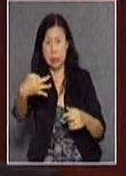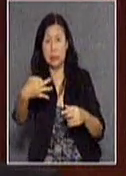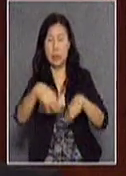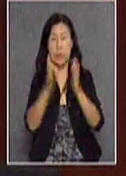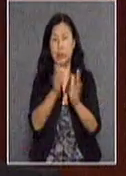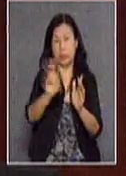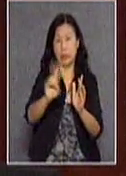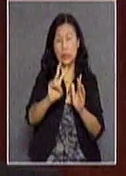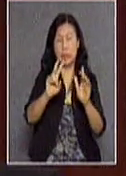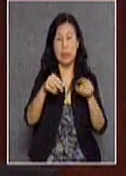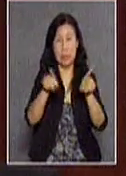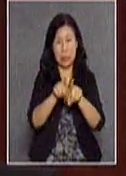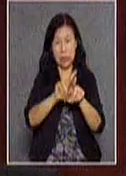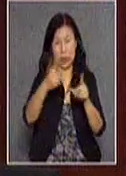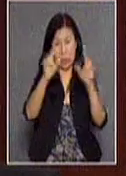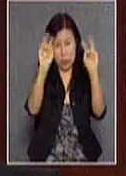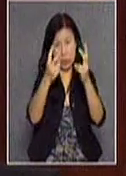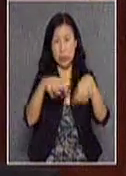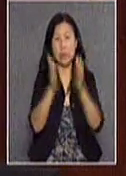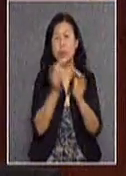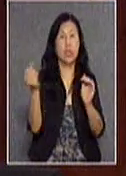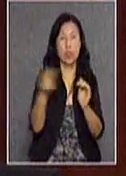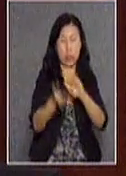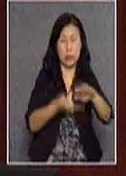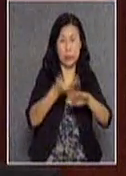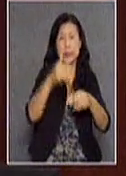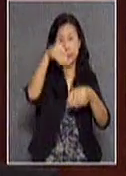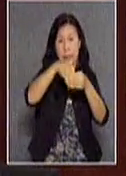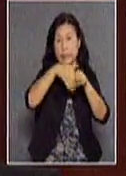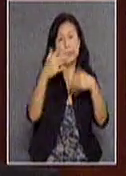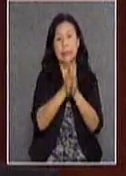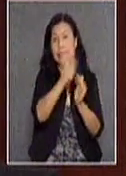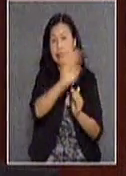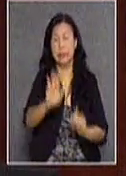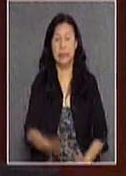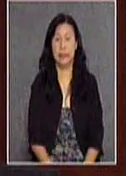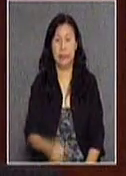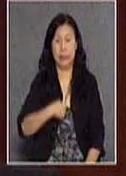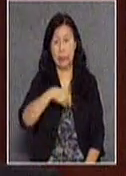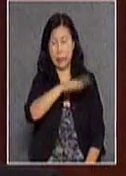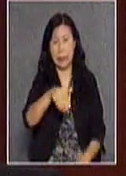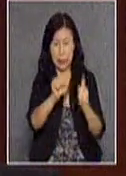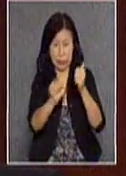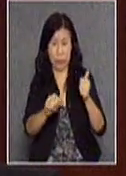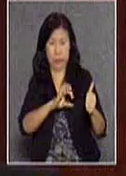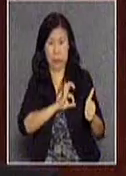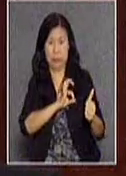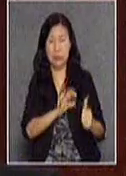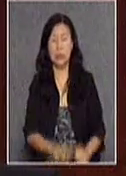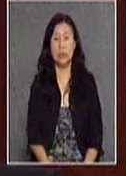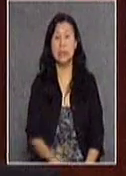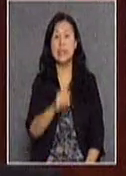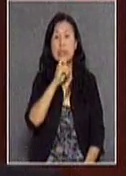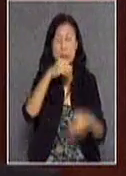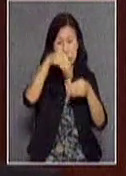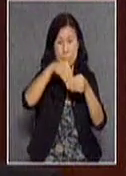的即相同的修正案就不需要再拿出來表決了，因為呢，我們的委員會已經就那個修